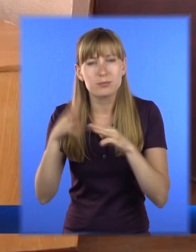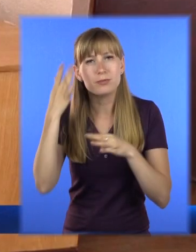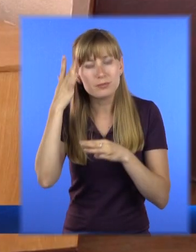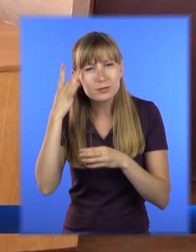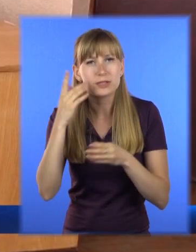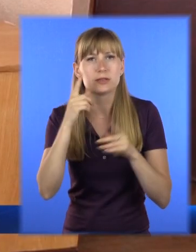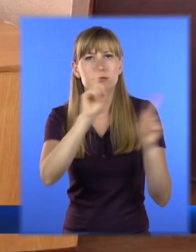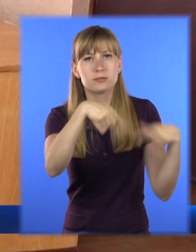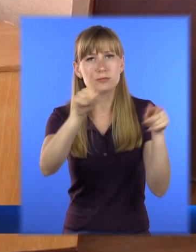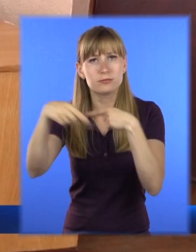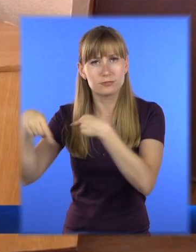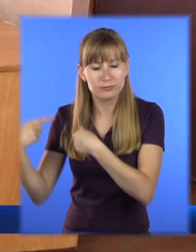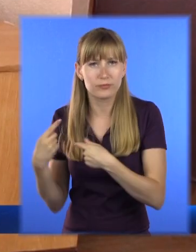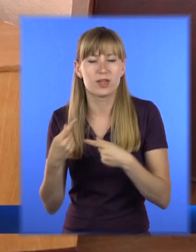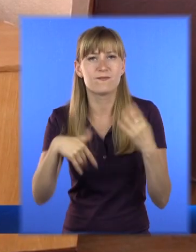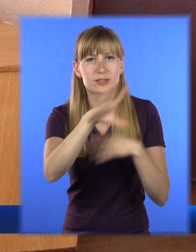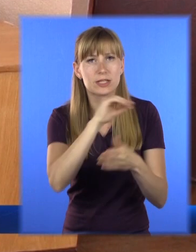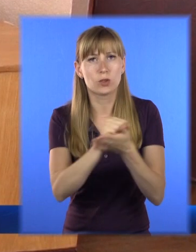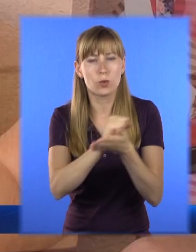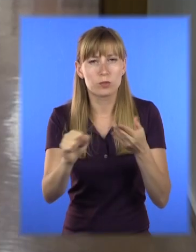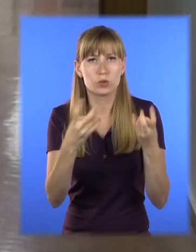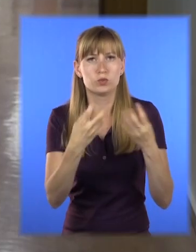підприємства надавати звіт у галузі зелених